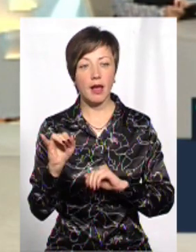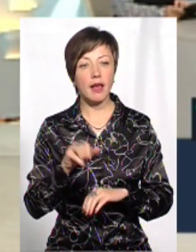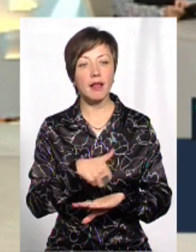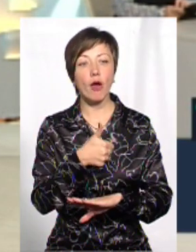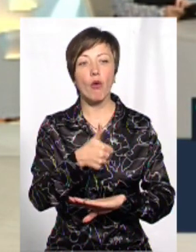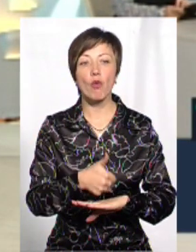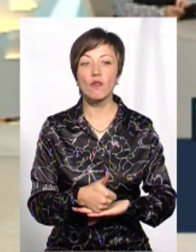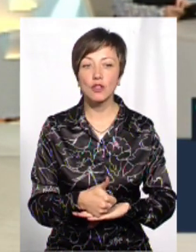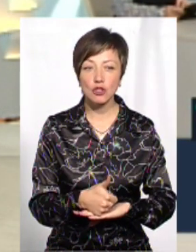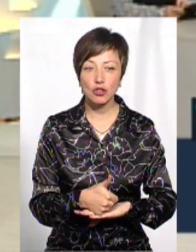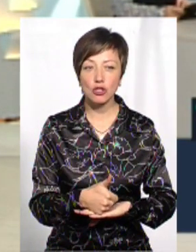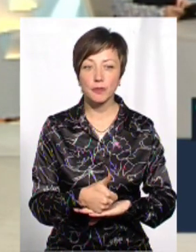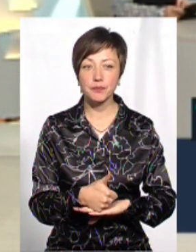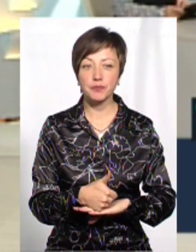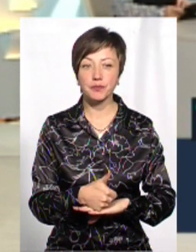найголовніше,